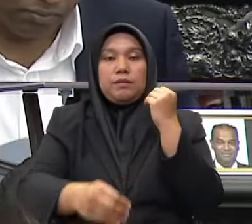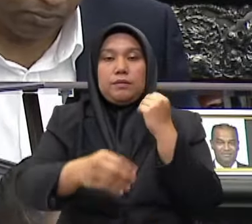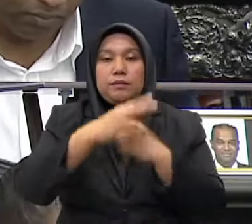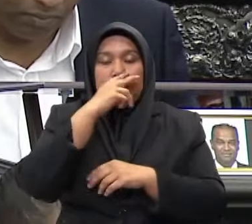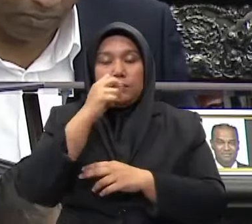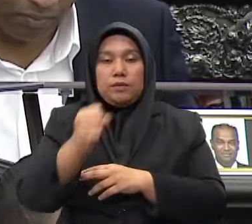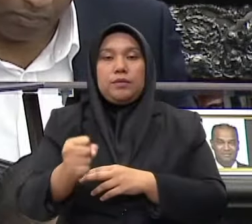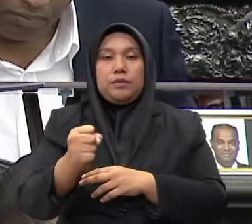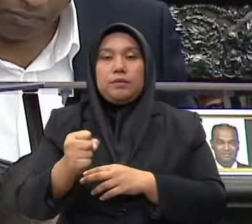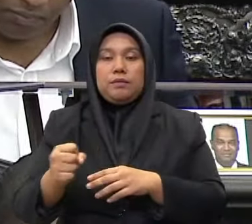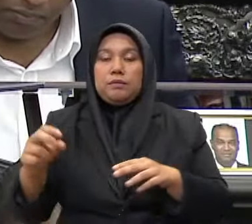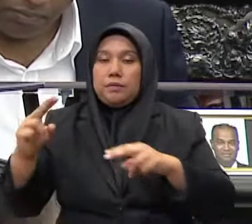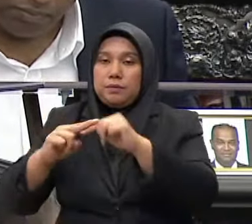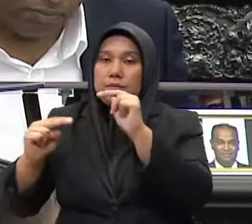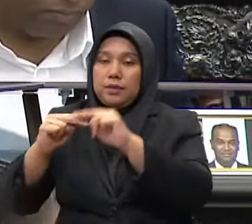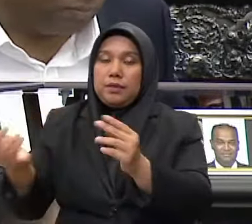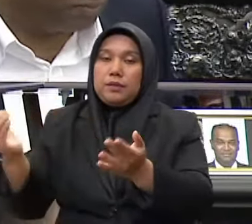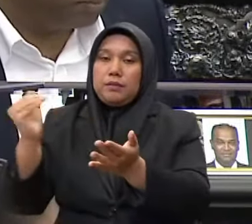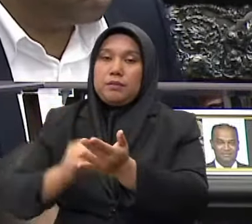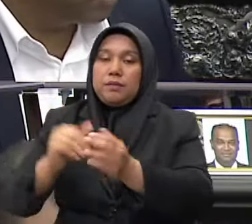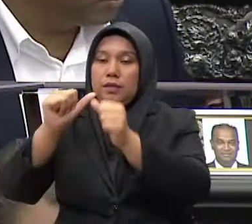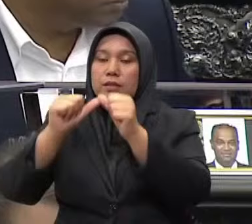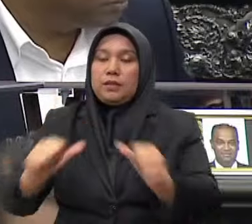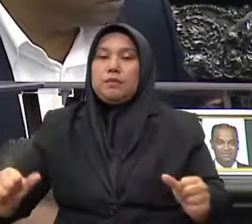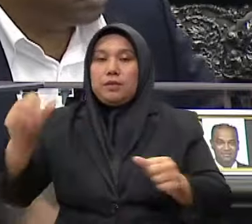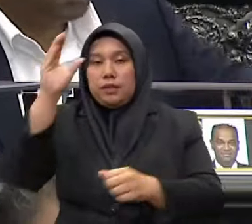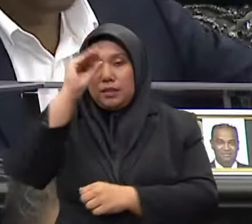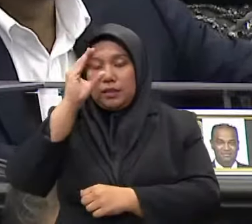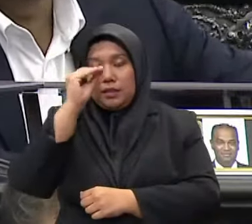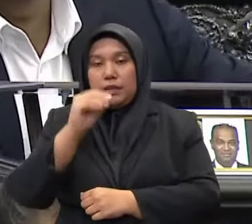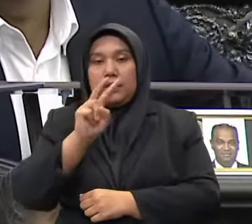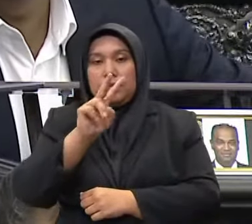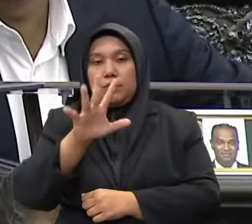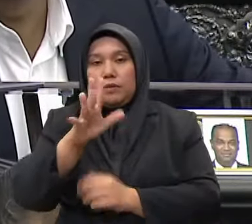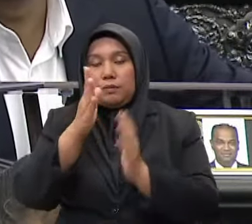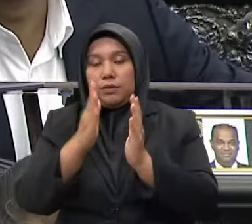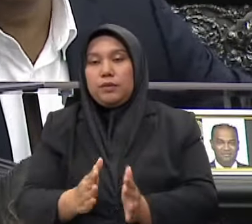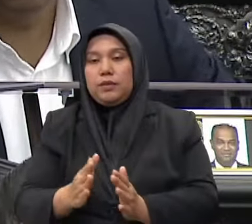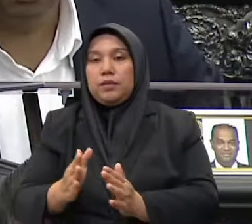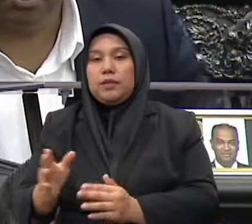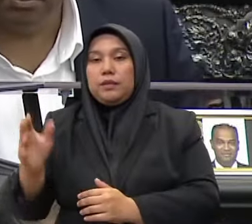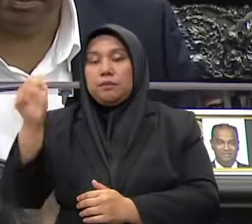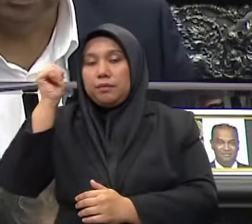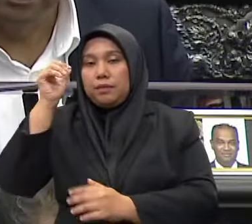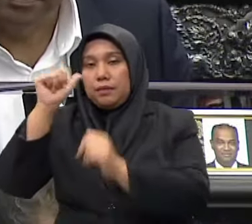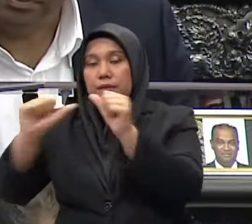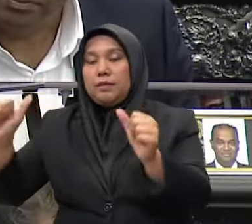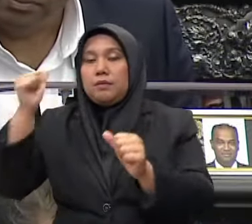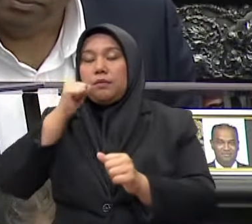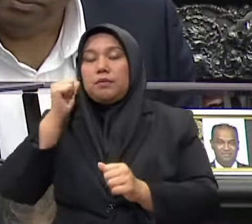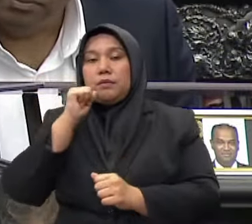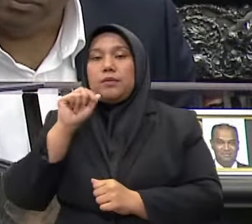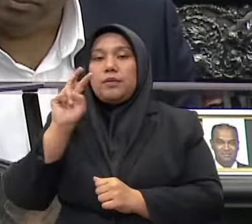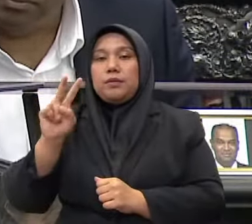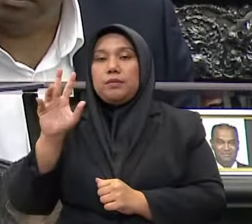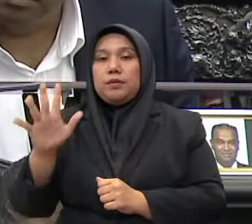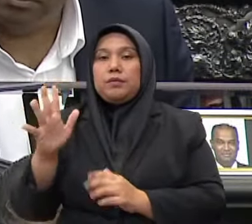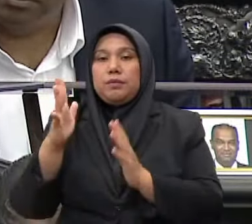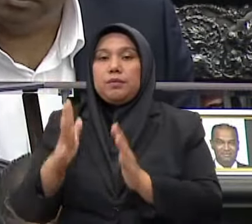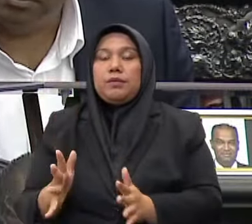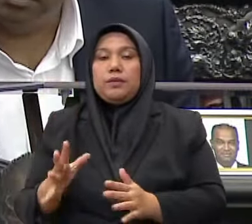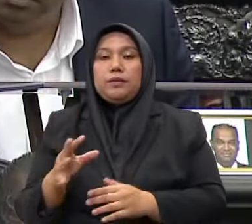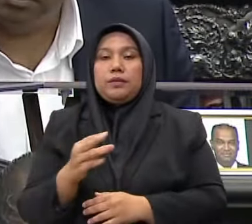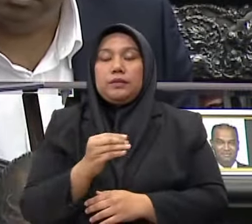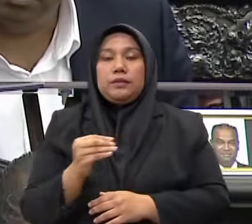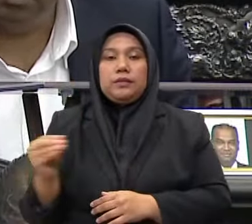darjah asrama lelaki 25 orang asrama perempuan 25 orang 10 kuartter guru kelas F dan lain-lain dan nombor